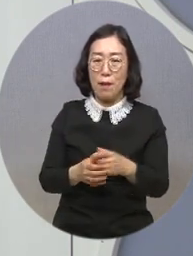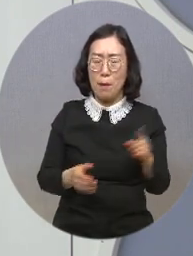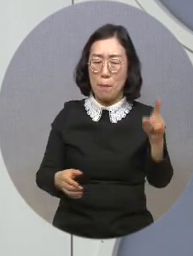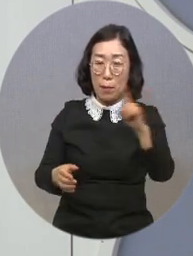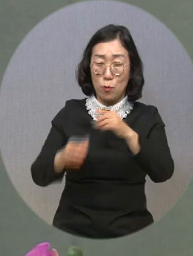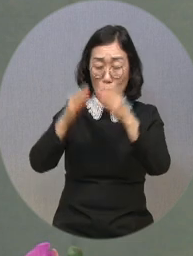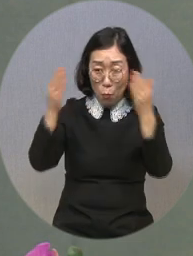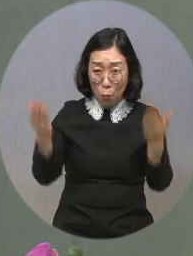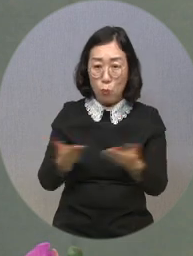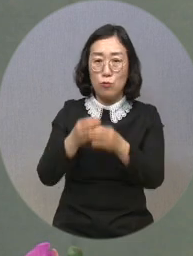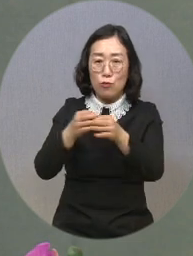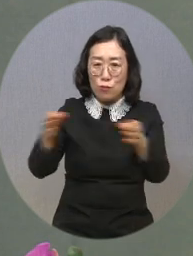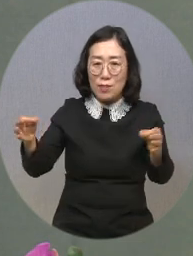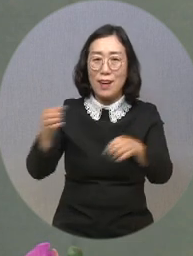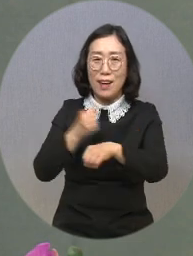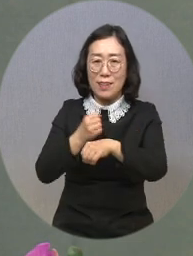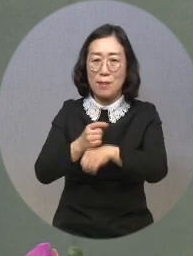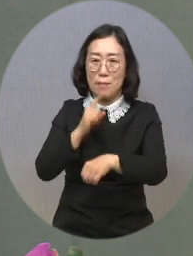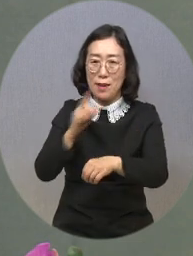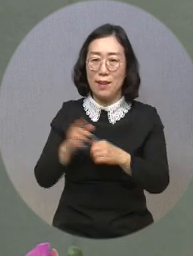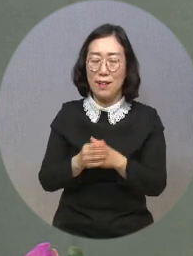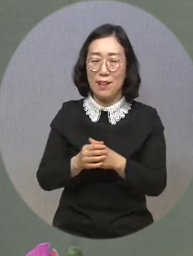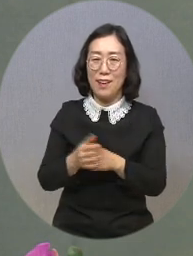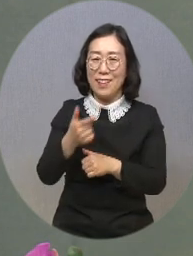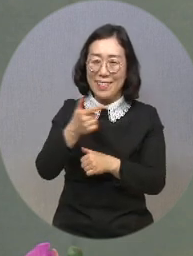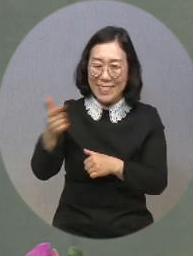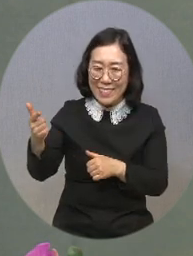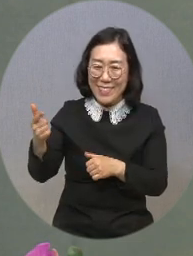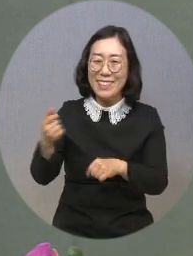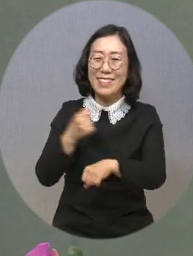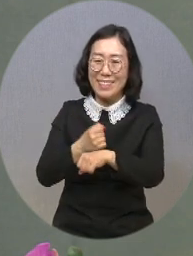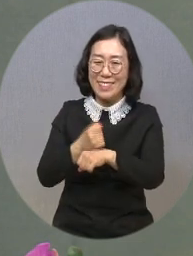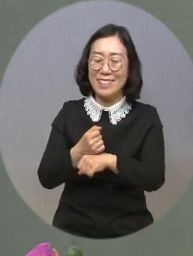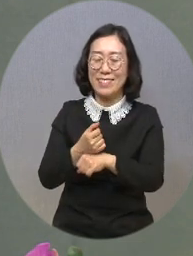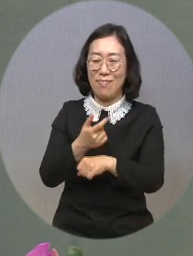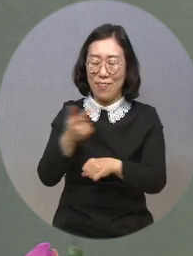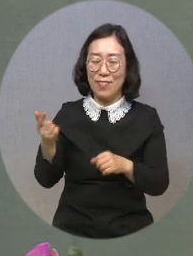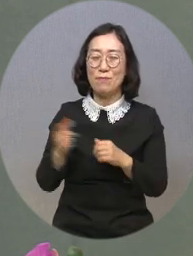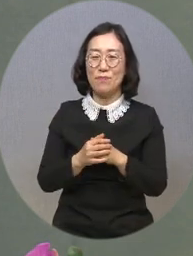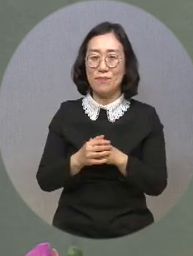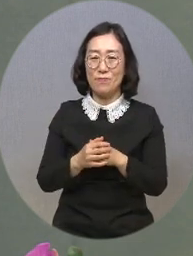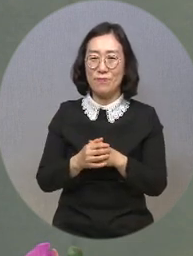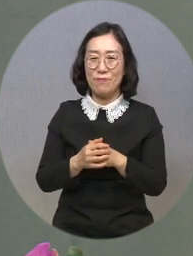주자고 한 겁니다. 아이고. 네. 큰일 하셨어요. 네. 네.